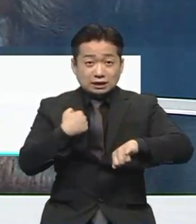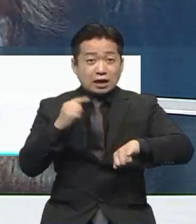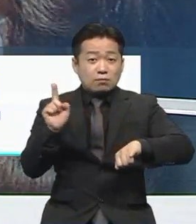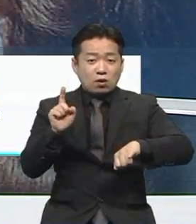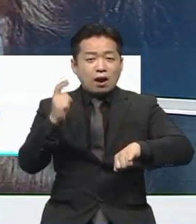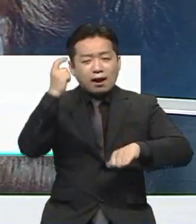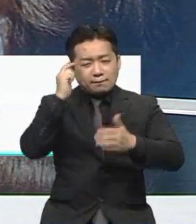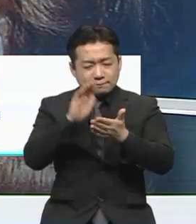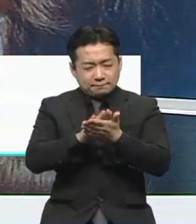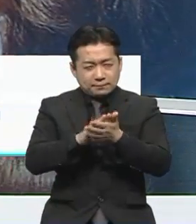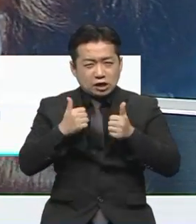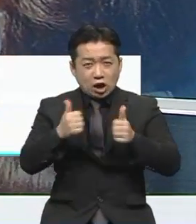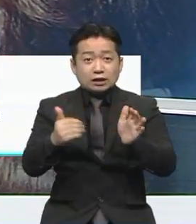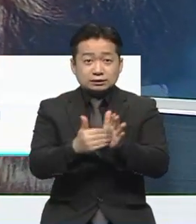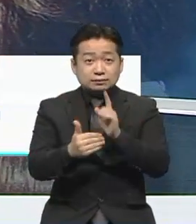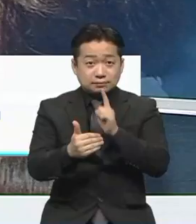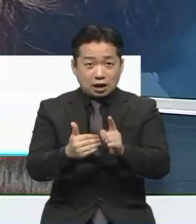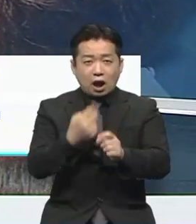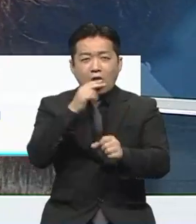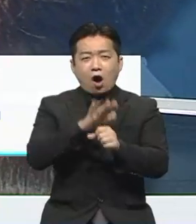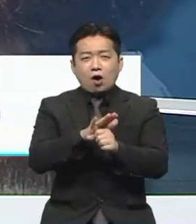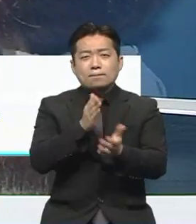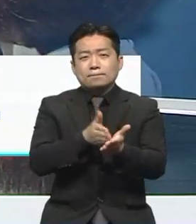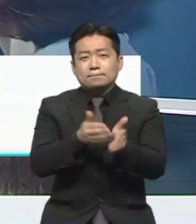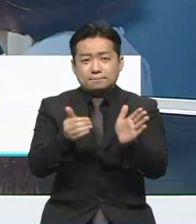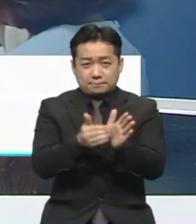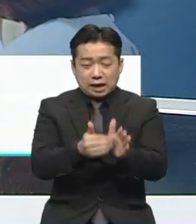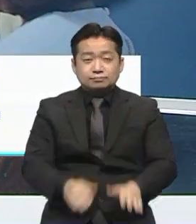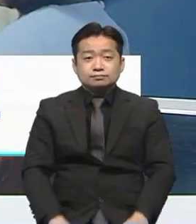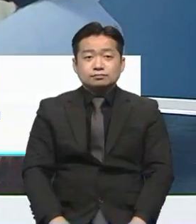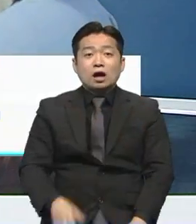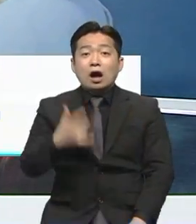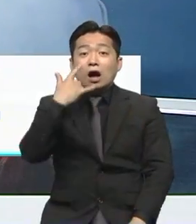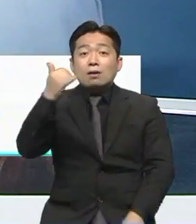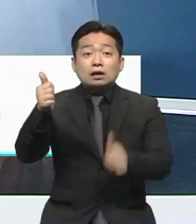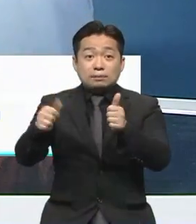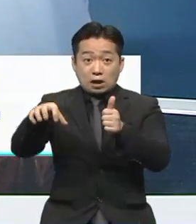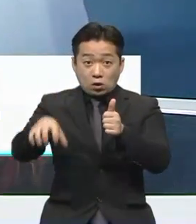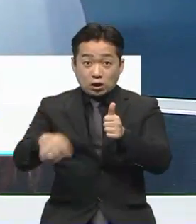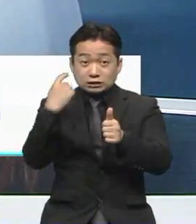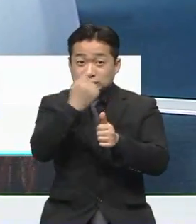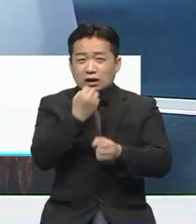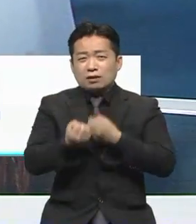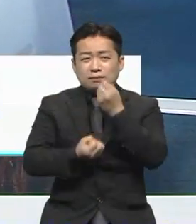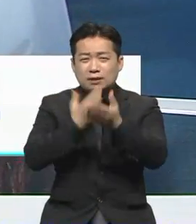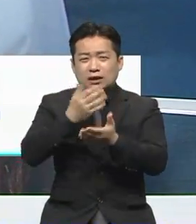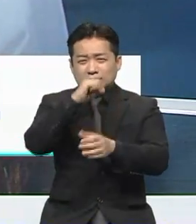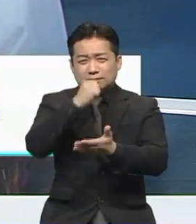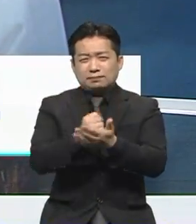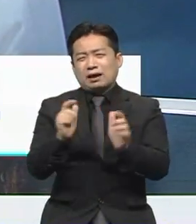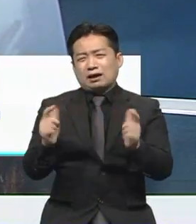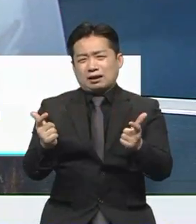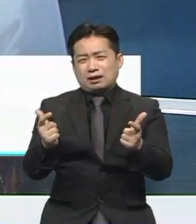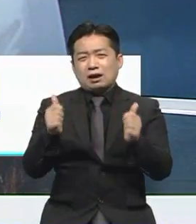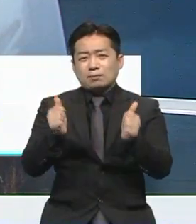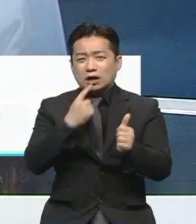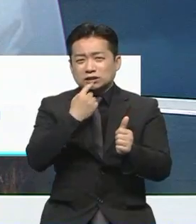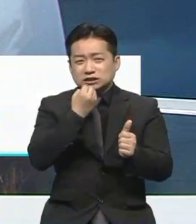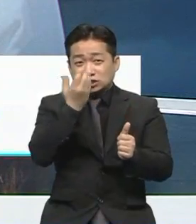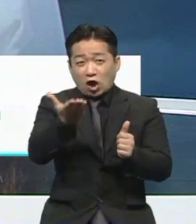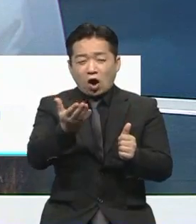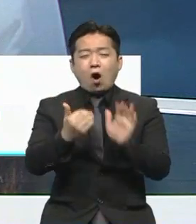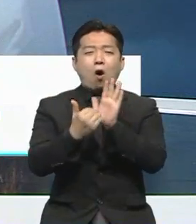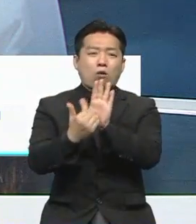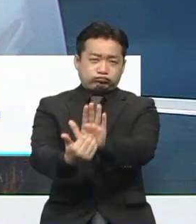나름대로 열심히 했을 뿐이라고 억울함을 호소했습니다. 그러면서 부모의 재판에서 증언하는 건 적절하지 않다며 법정